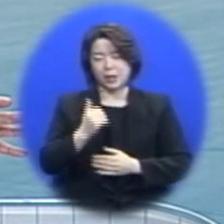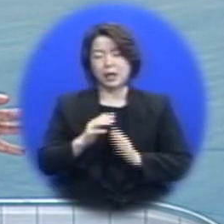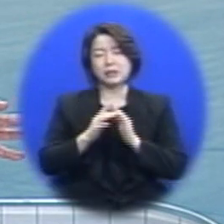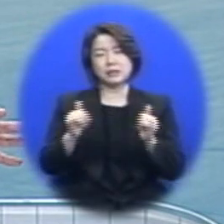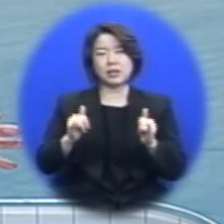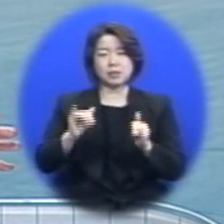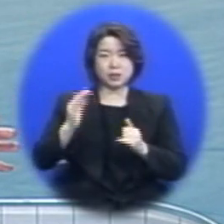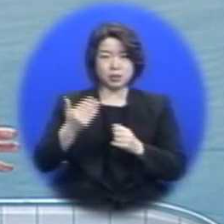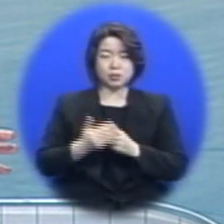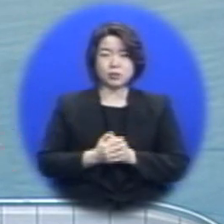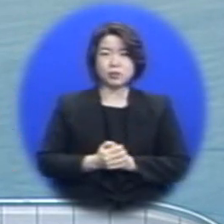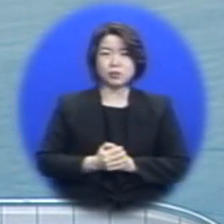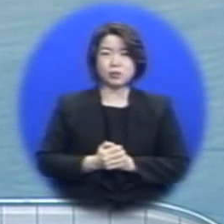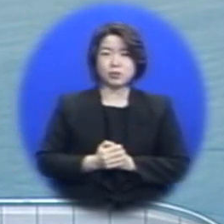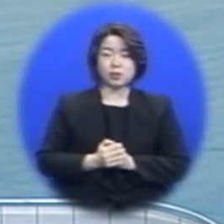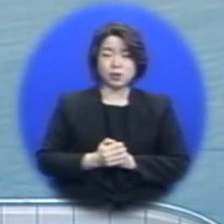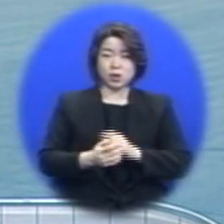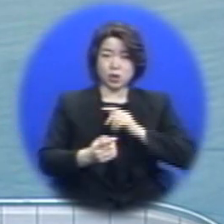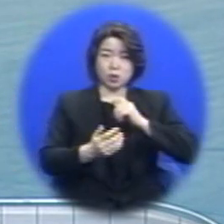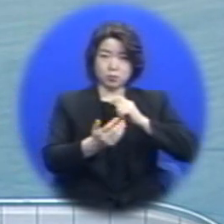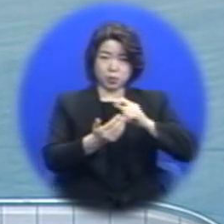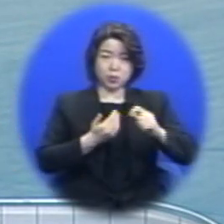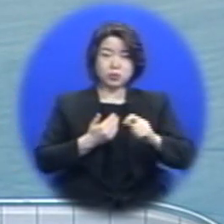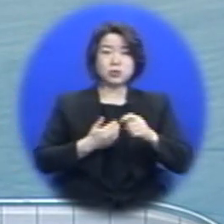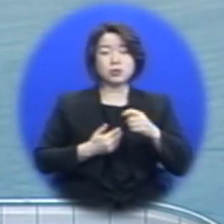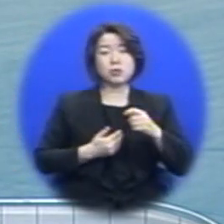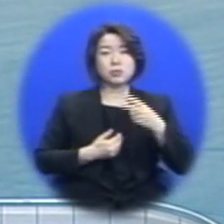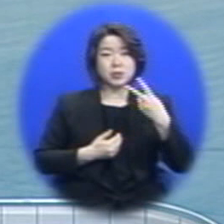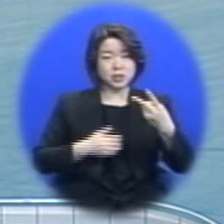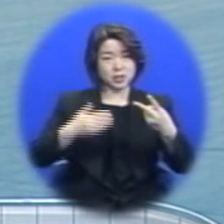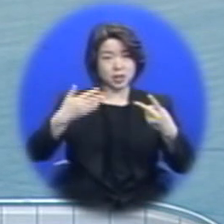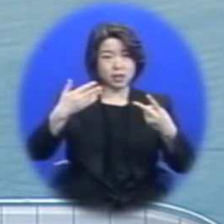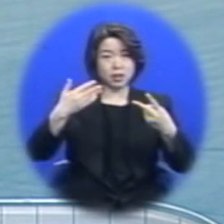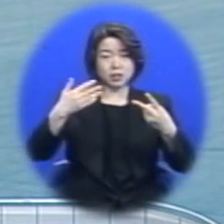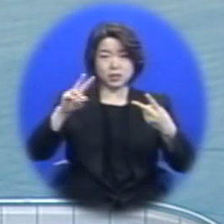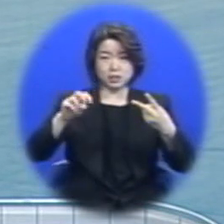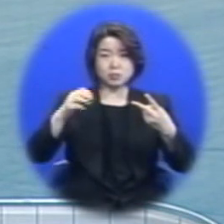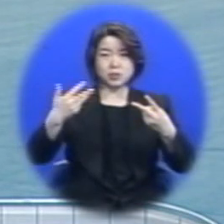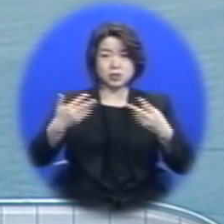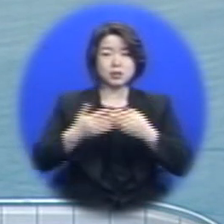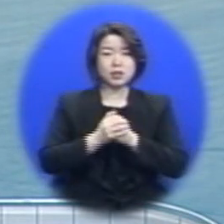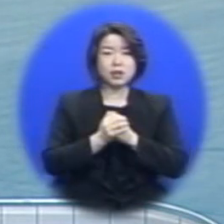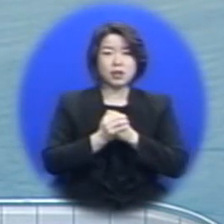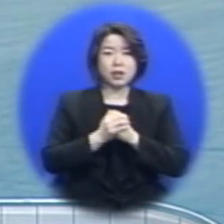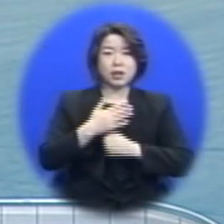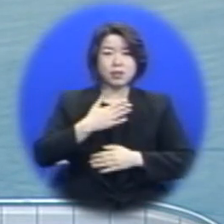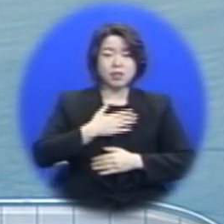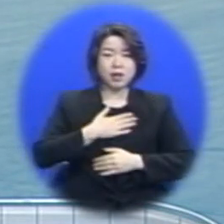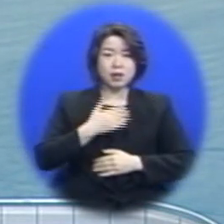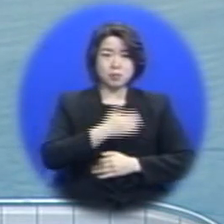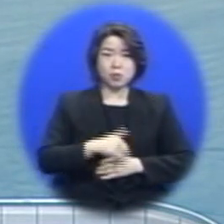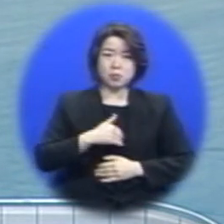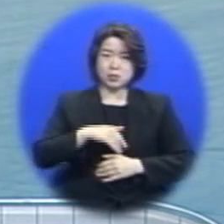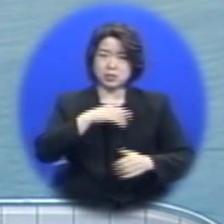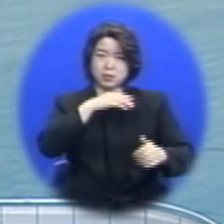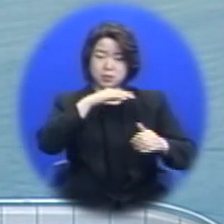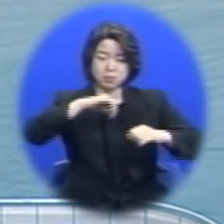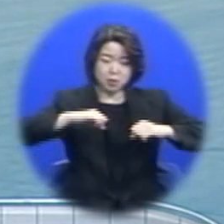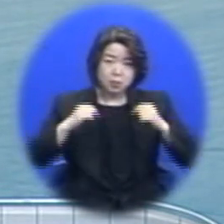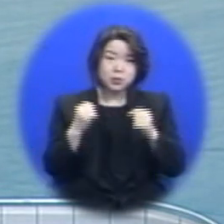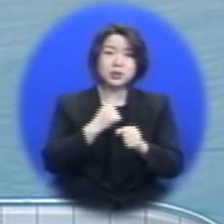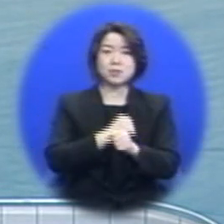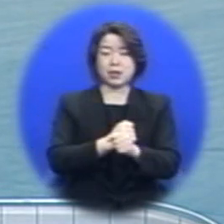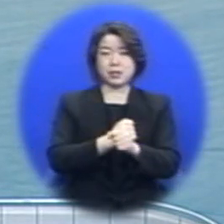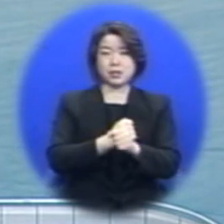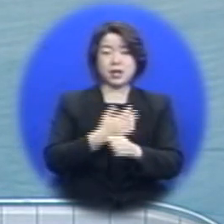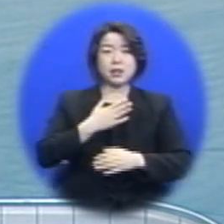됩니다. 고린도전서 9장 27절에 내가 내 몸을 처복종하게 함은 내가 남에게 전파한